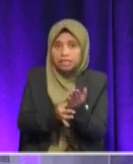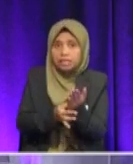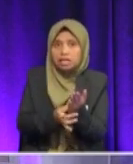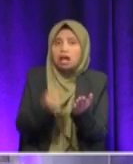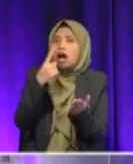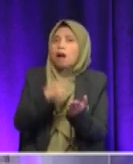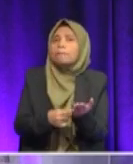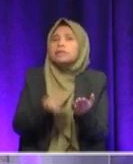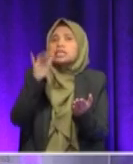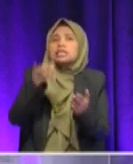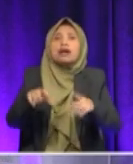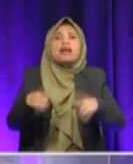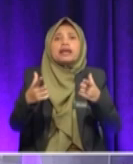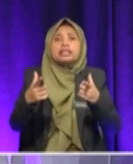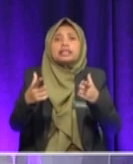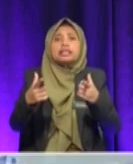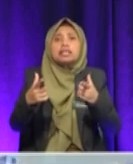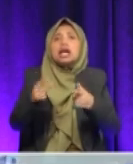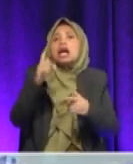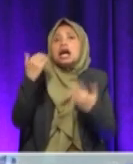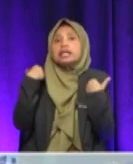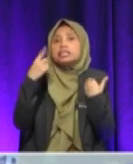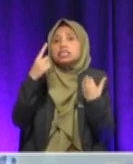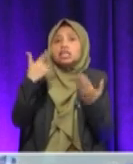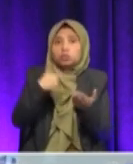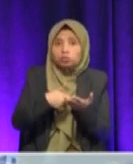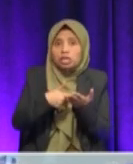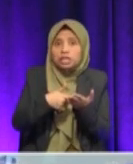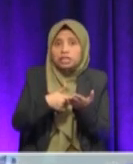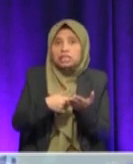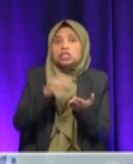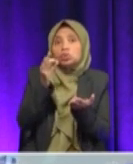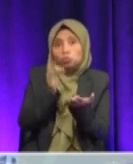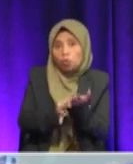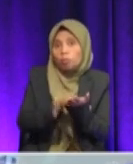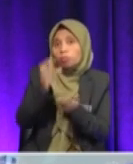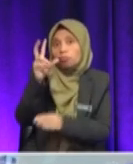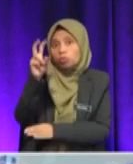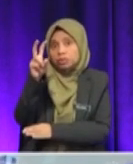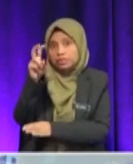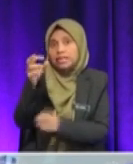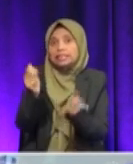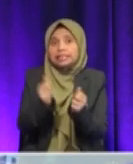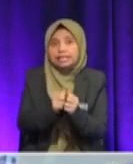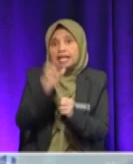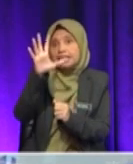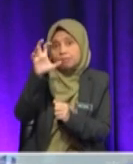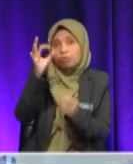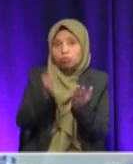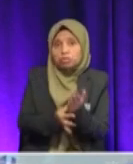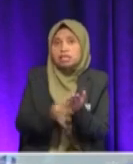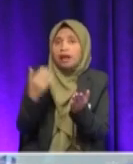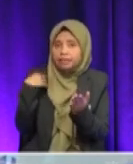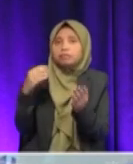Biasanya apricot sebuah objek Ada lagi satu yang bz20 sini ngebosenin warnanya memang sama